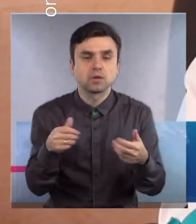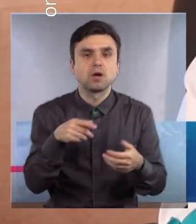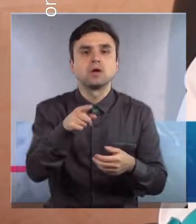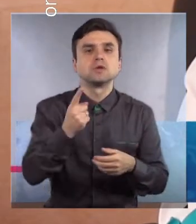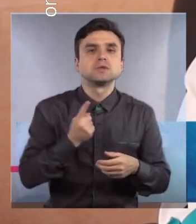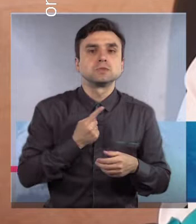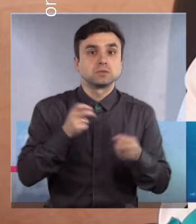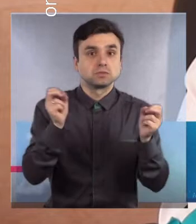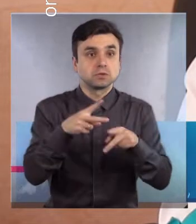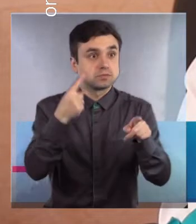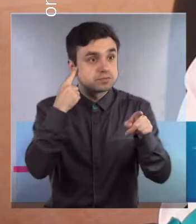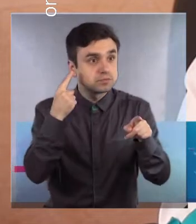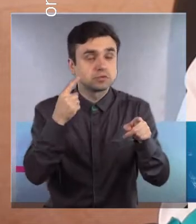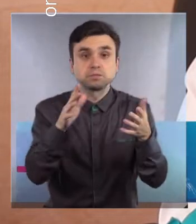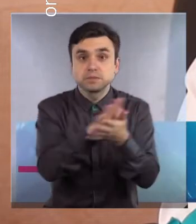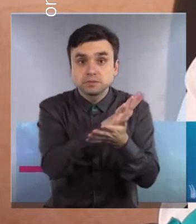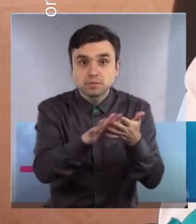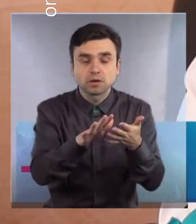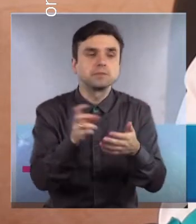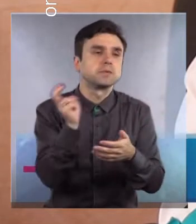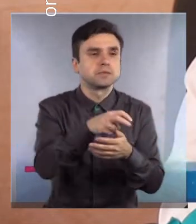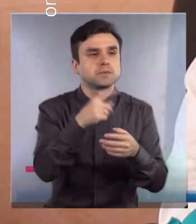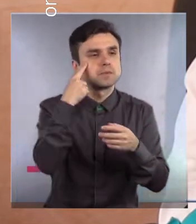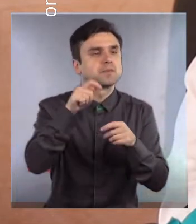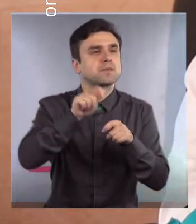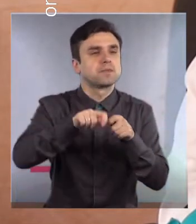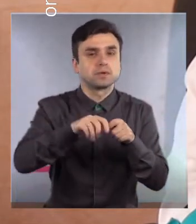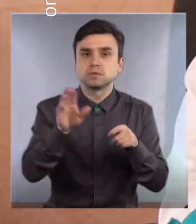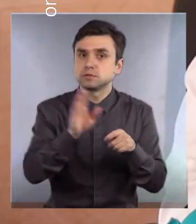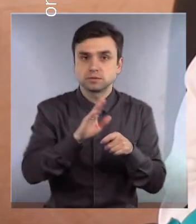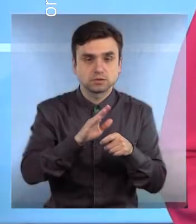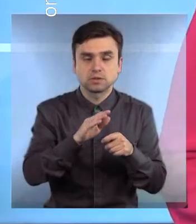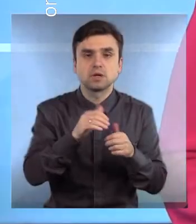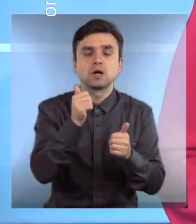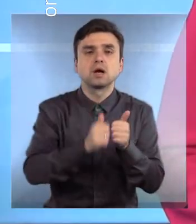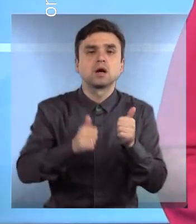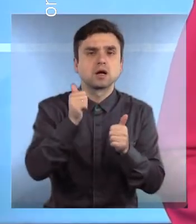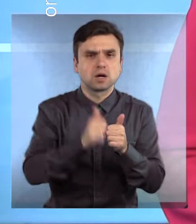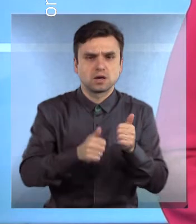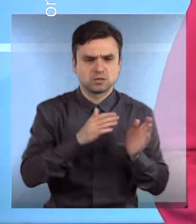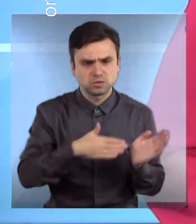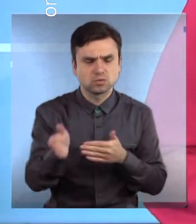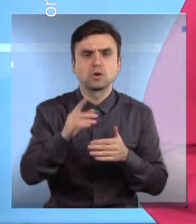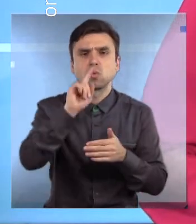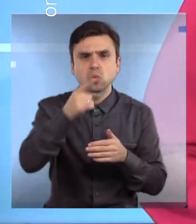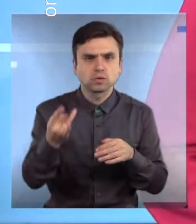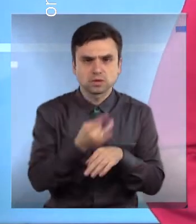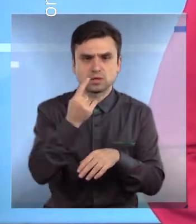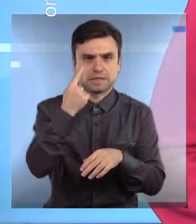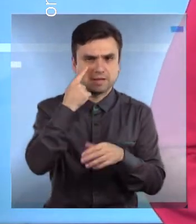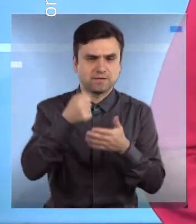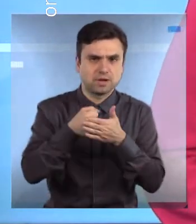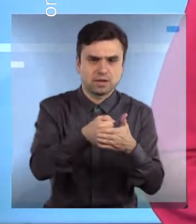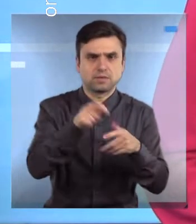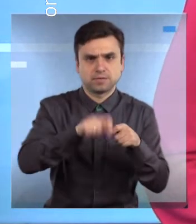и измерить внутриглазное давление один раз в год, особенно после 40 лет. Без води, каналізації та